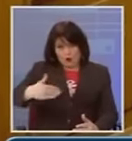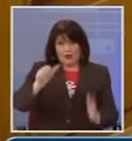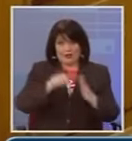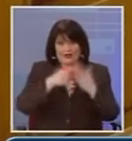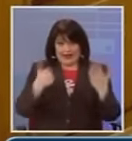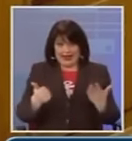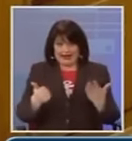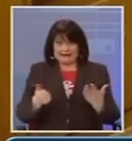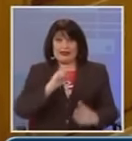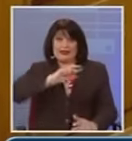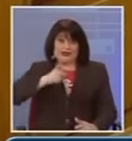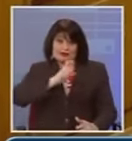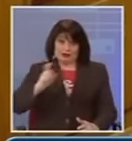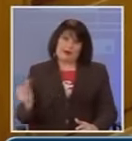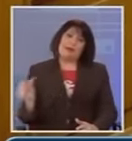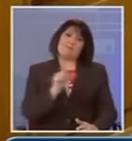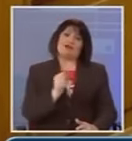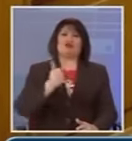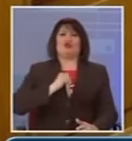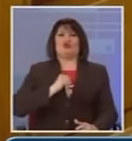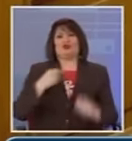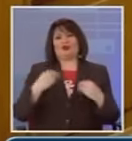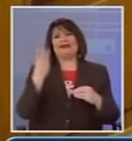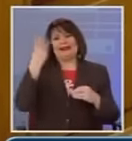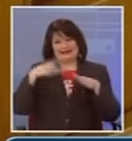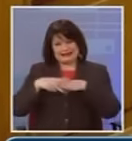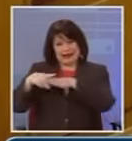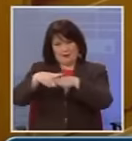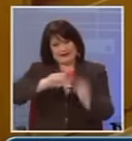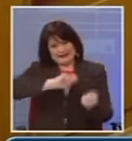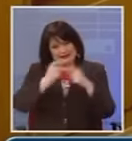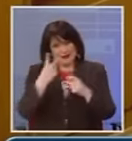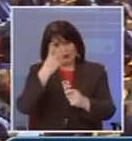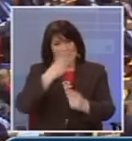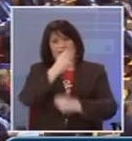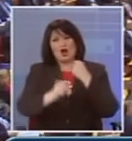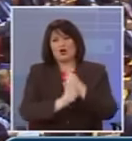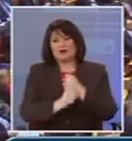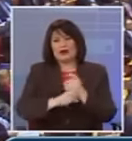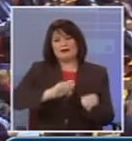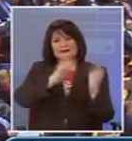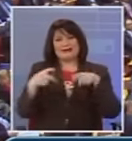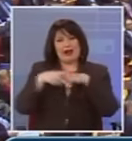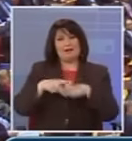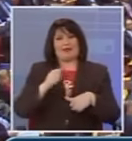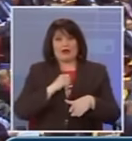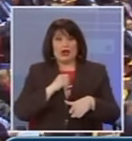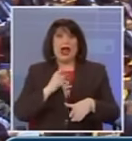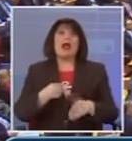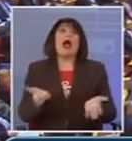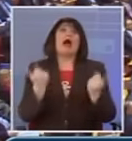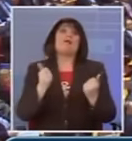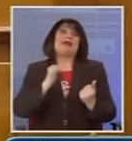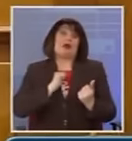δισεκατομμύρια επιστροφή από την ιδιωτικοποίηση των τριών τραπεζών στα επόμενα 2-3 χρόνια. Αν εσείς δεν τις